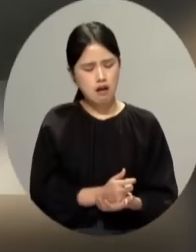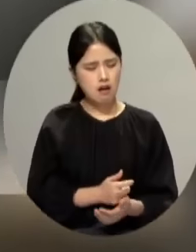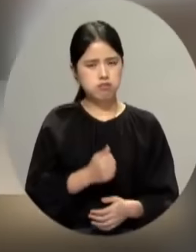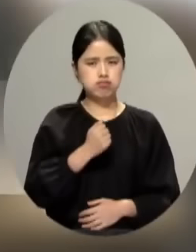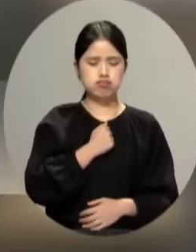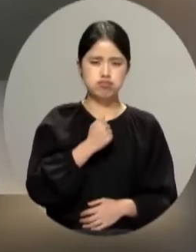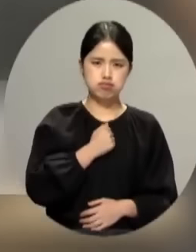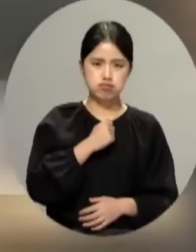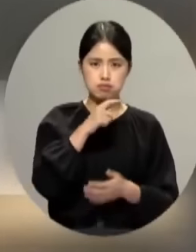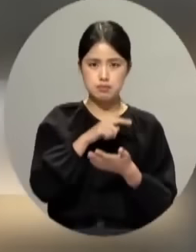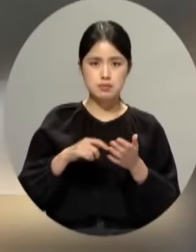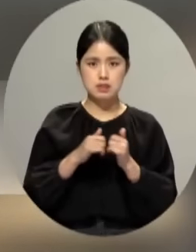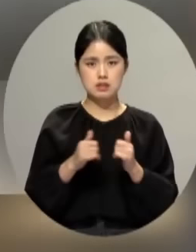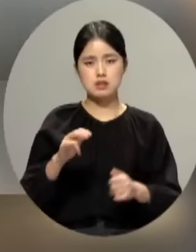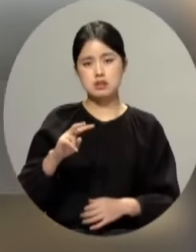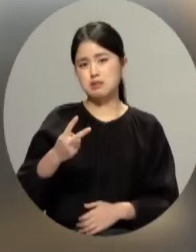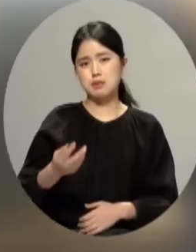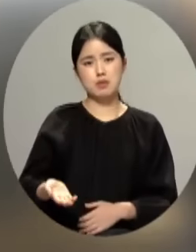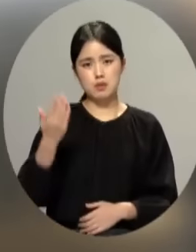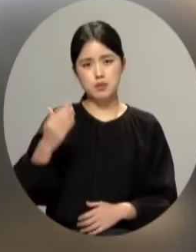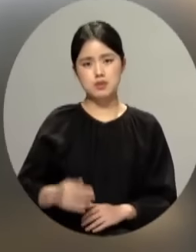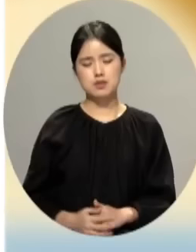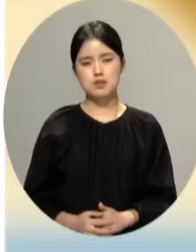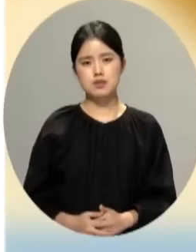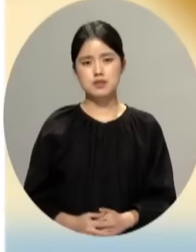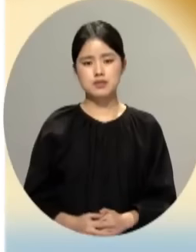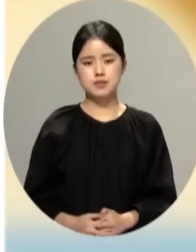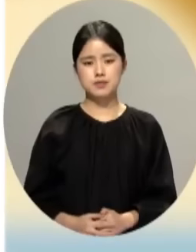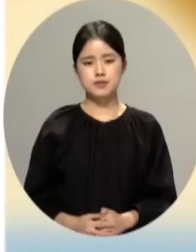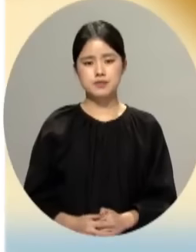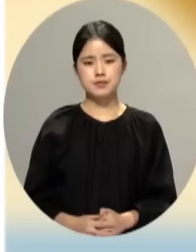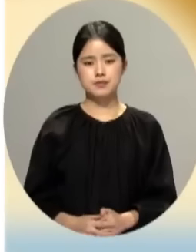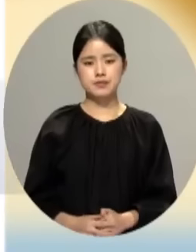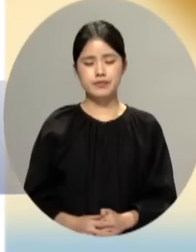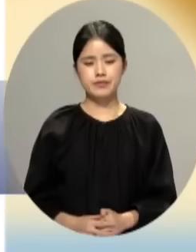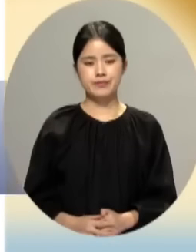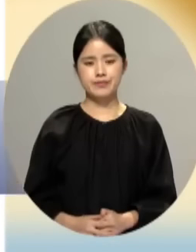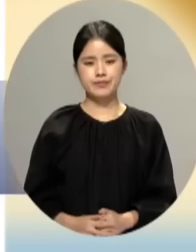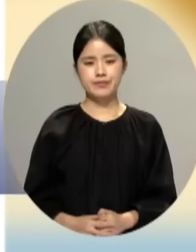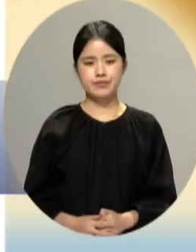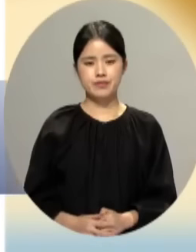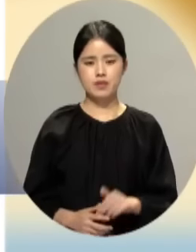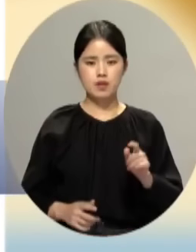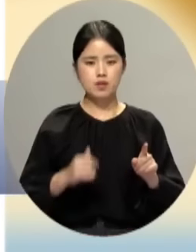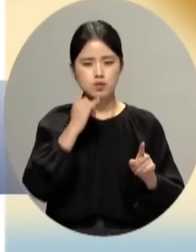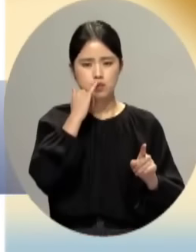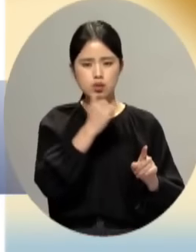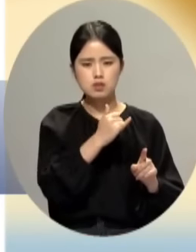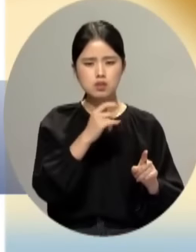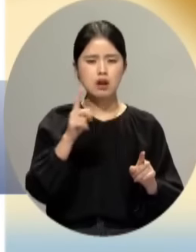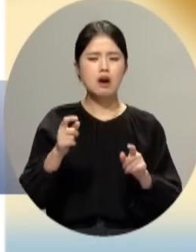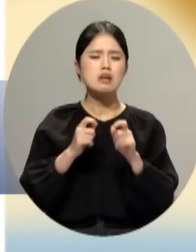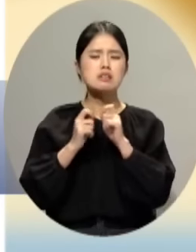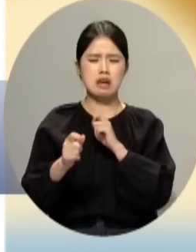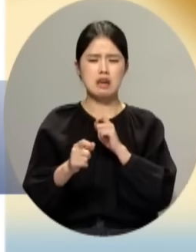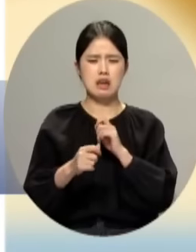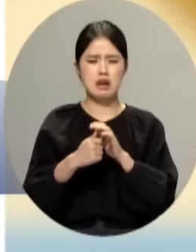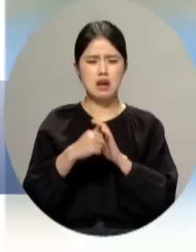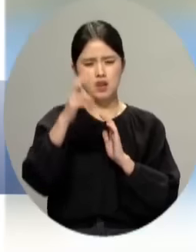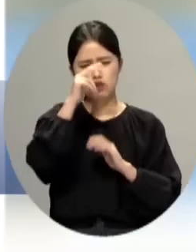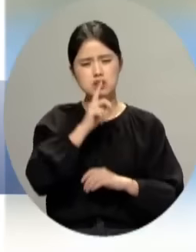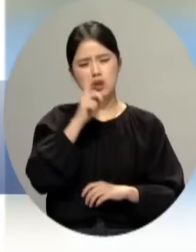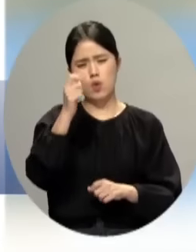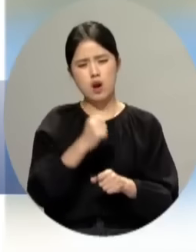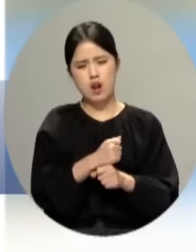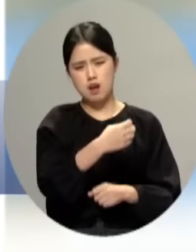있는 피해자가 이미 200명을 넘어섰습니다. 전화를 했더니만 그거 사기다. 그러니까 경찰서에 신고를